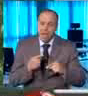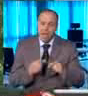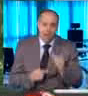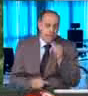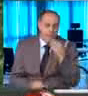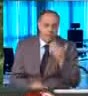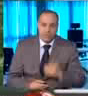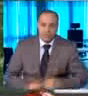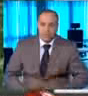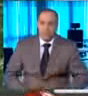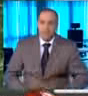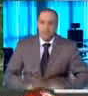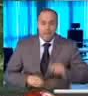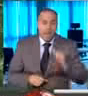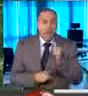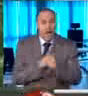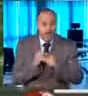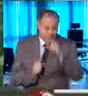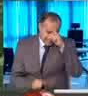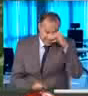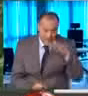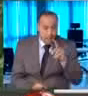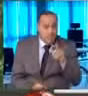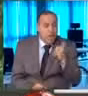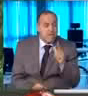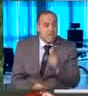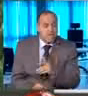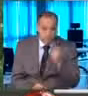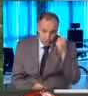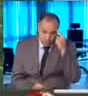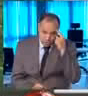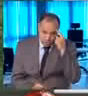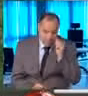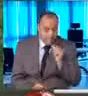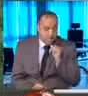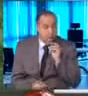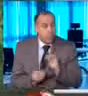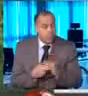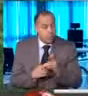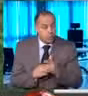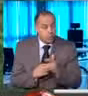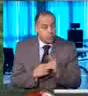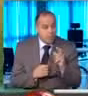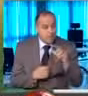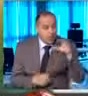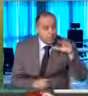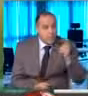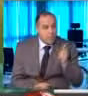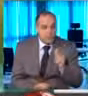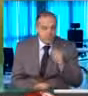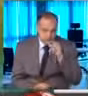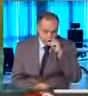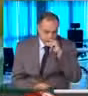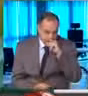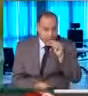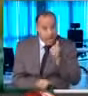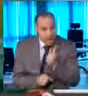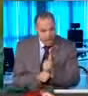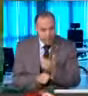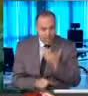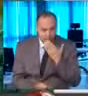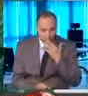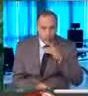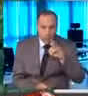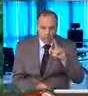من ناحية الماء عام صعيب، راه الناس كل نعرفوا في البلاد كاملة، حتى من صالح الشراب الناس كل تأثرت بالنقص نتاع الأمطار. فما أشاير السنة نتاع